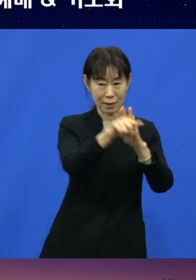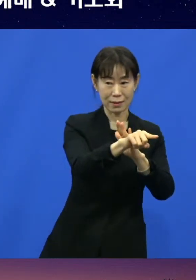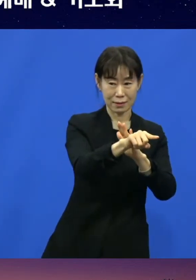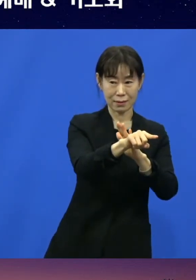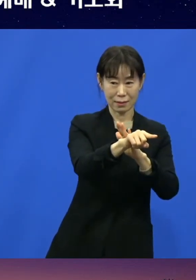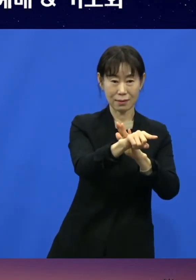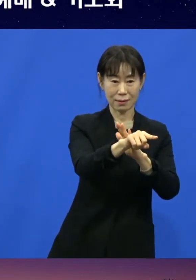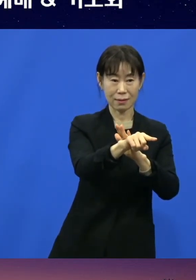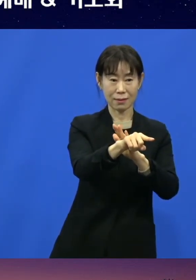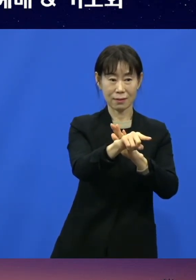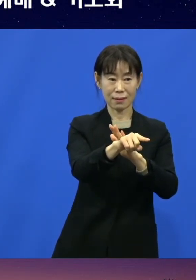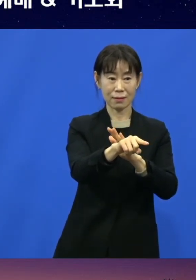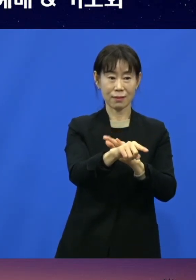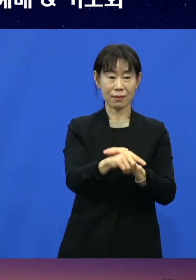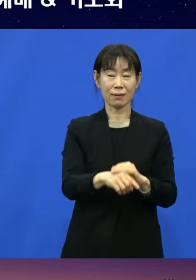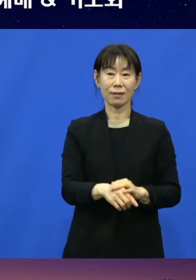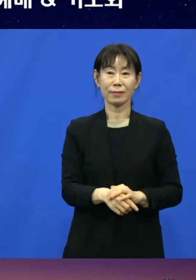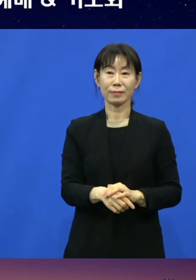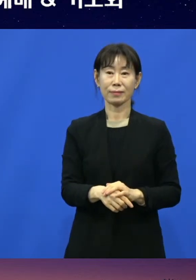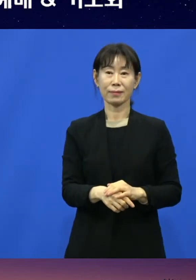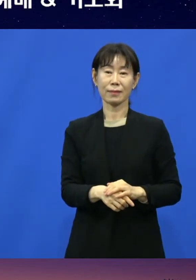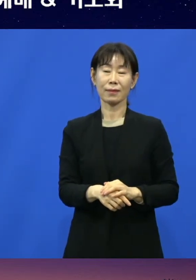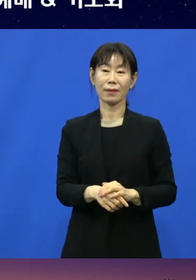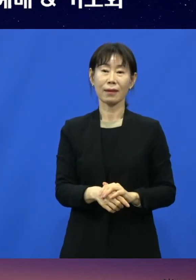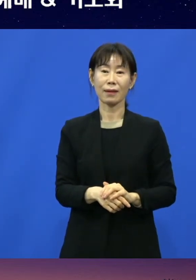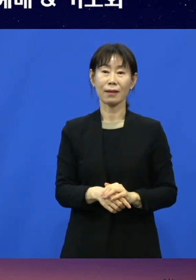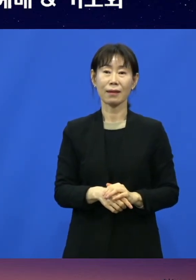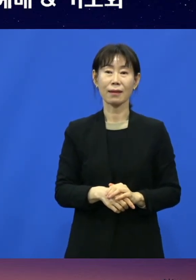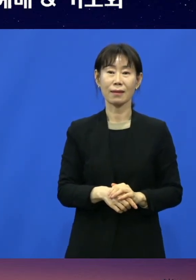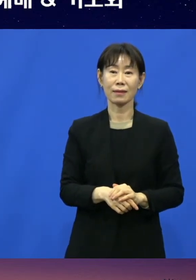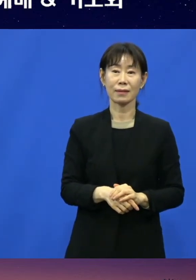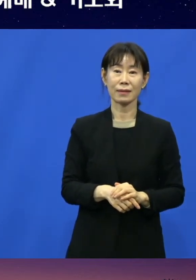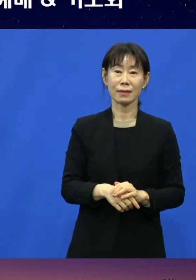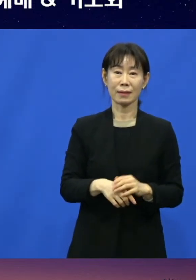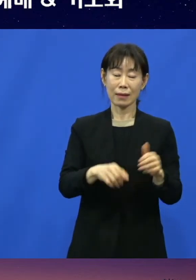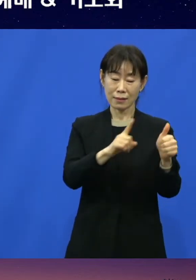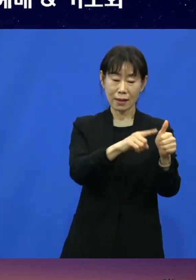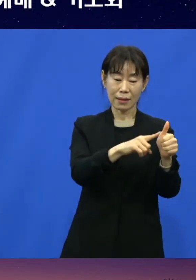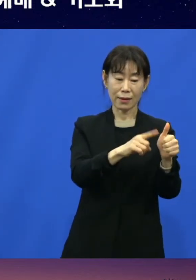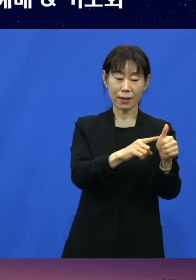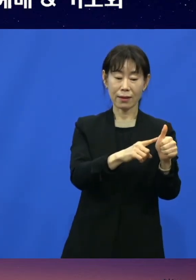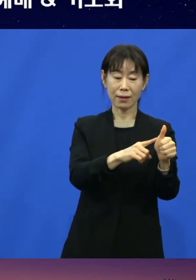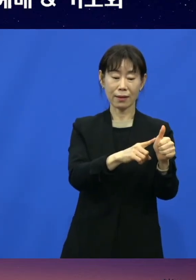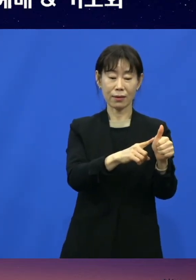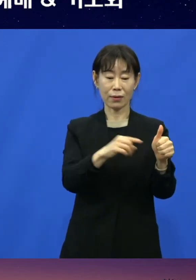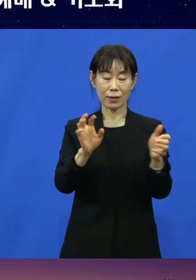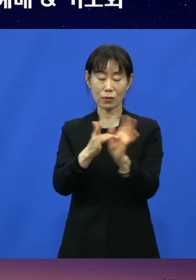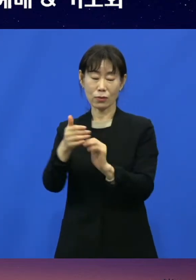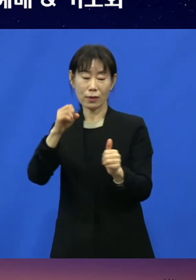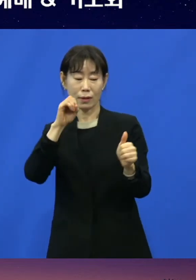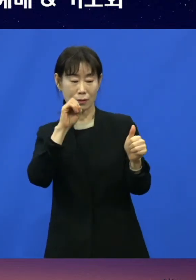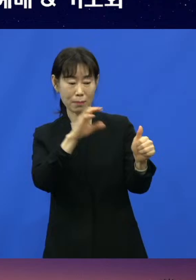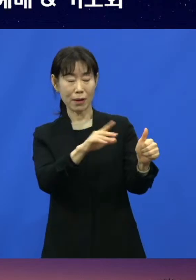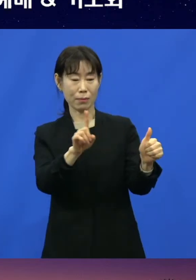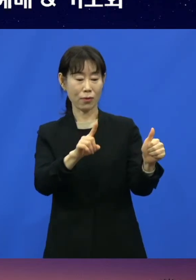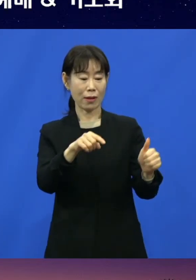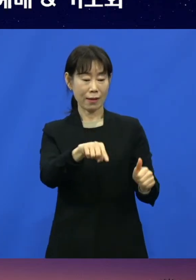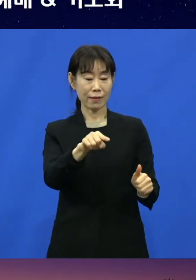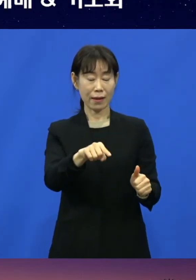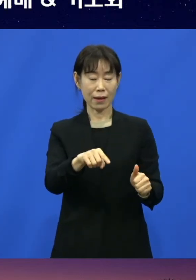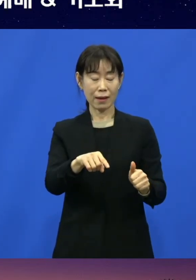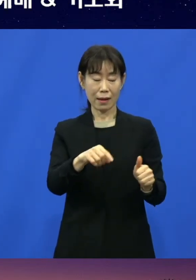삭개오가 예수님을 만나게 됩니다. 그리고 놀라운 고백을 하나 해요. 내 소유의 절반을 가난한 자에게 나누어 주겠습니다.